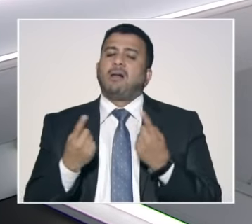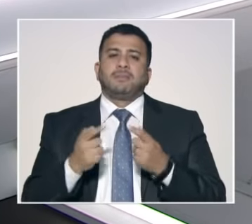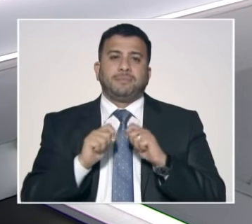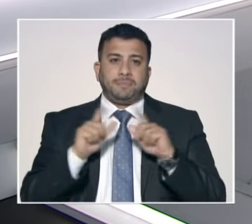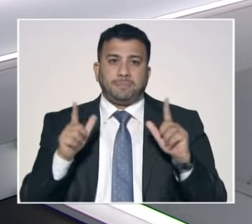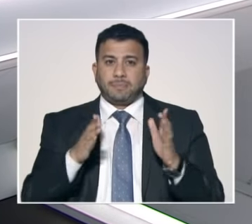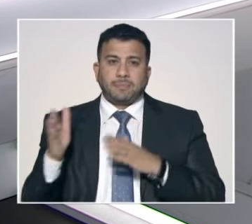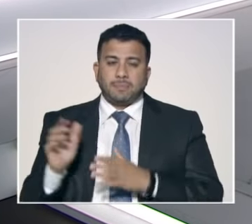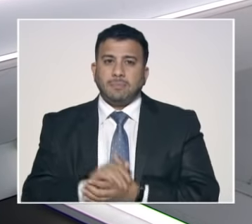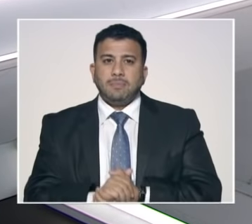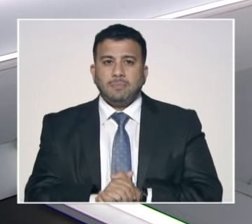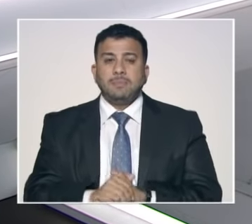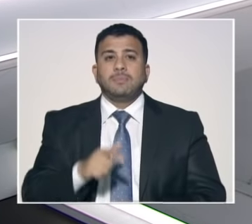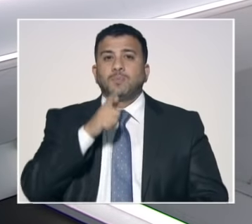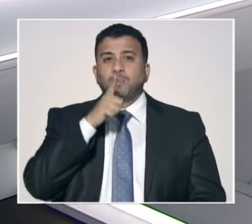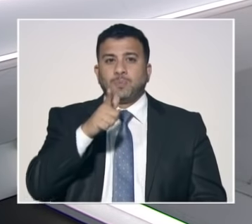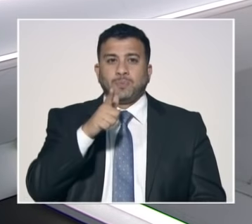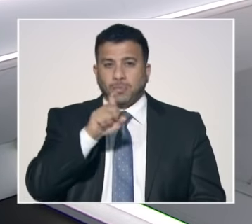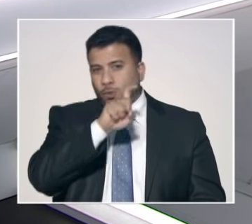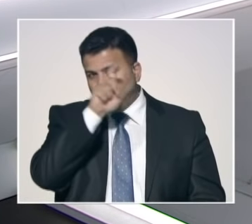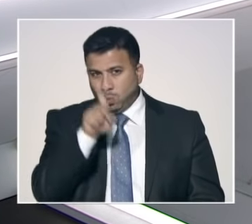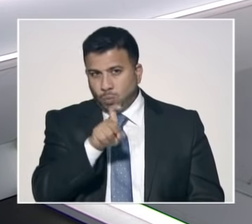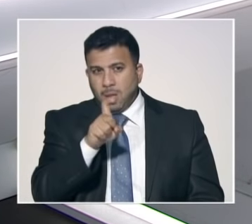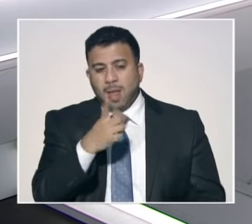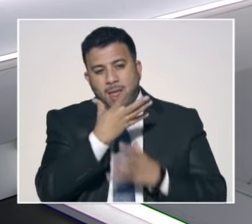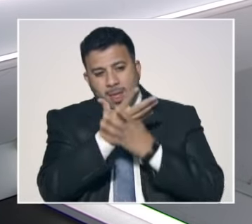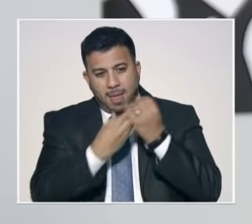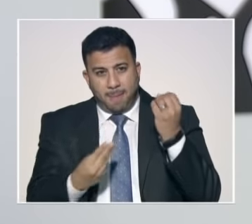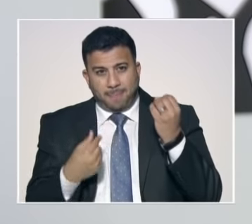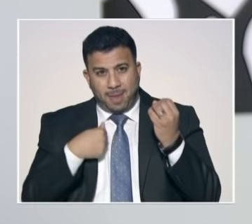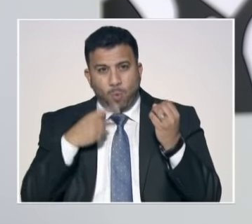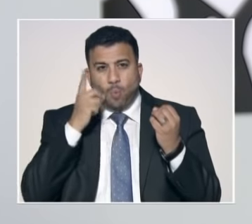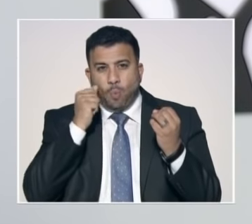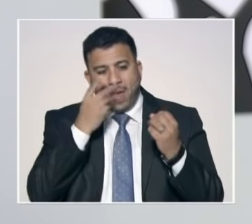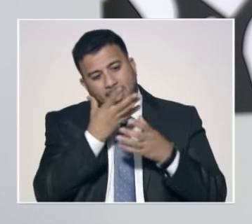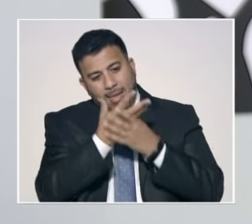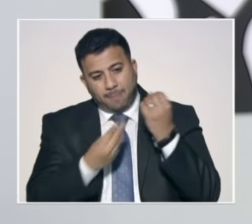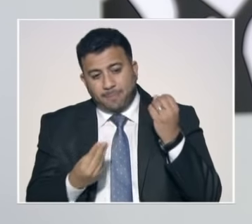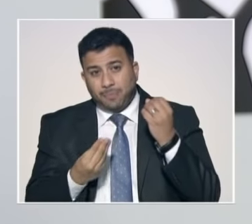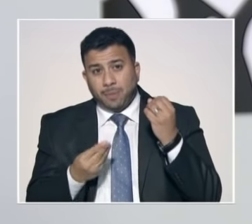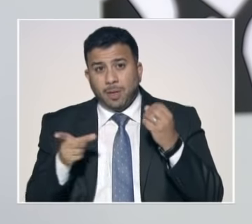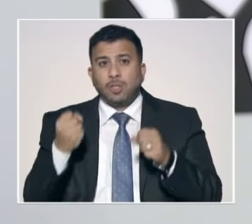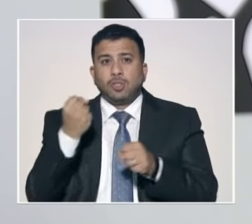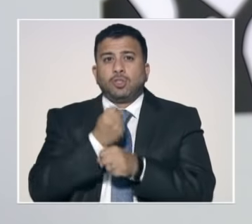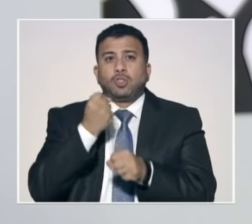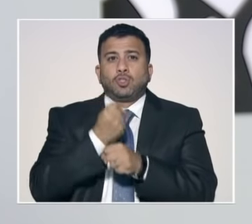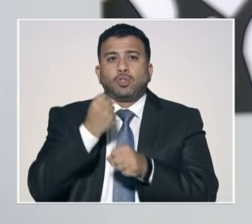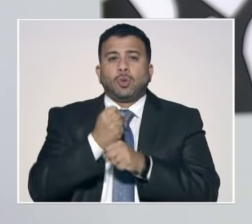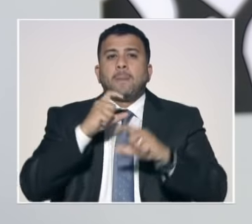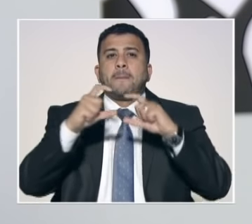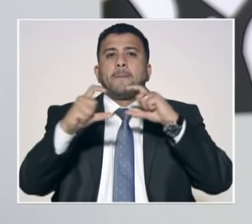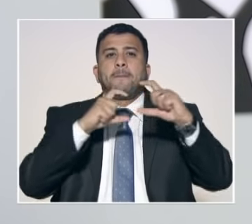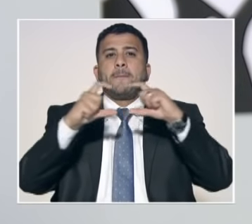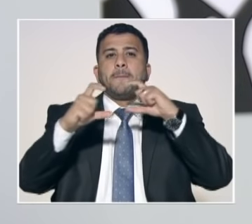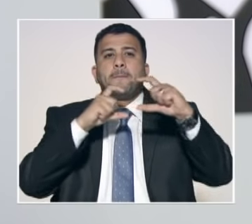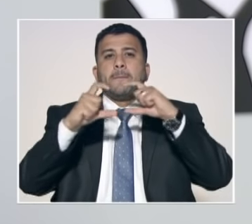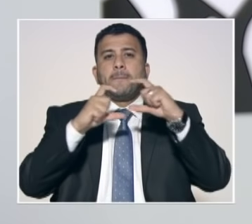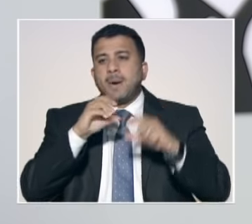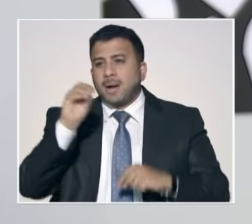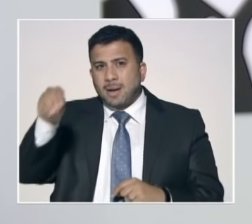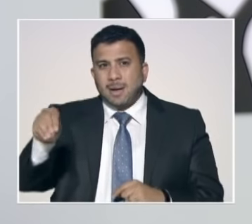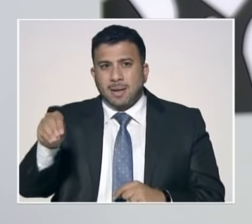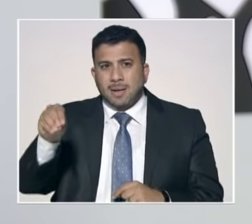ممكن يعمل في بنك، هو رافض يقول ما أعمل في البنك. يا أم خالد الله يرضى عليك، اتركي ابنك واختياره. طيب